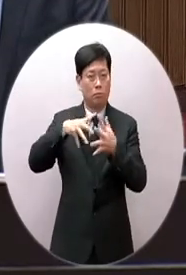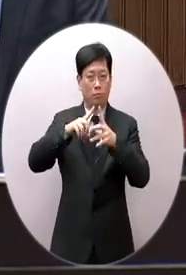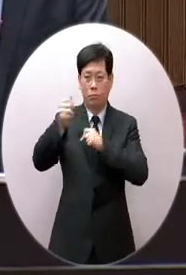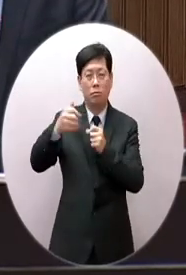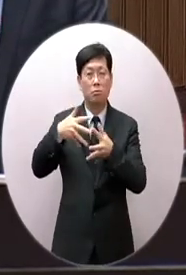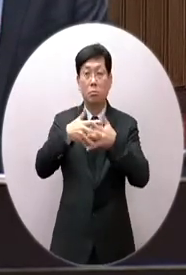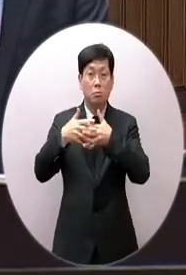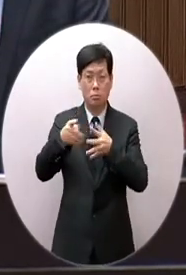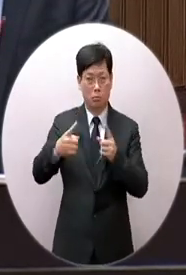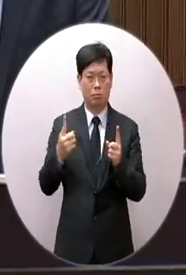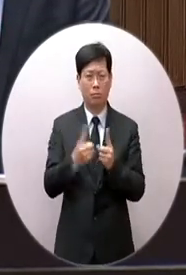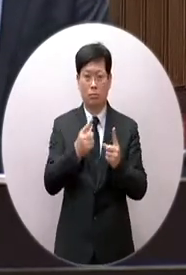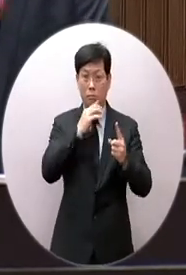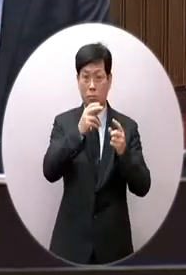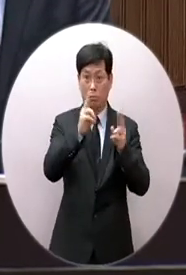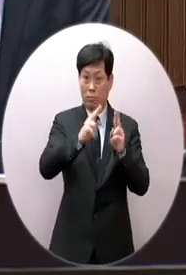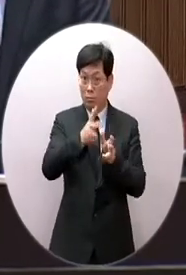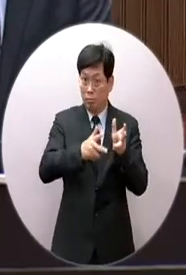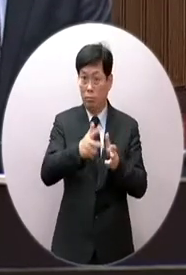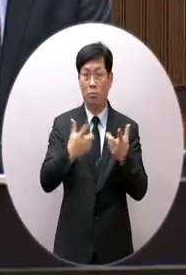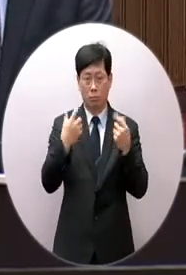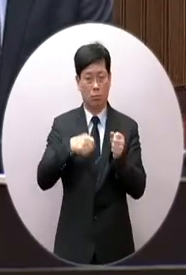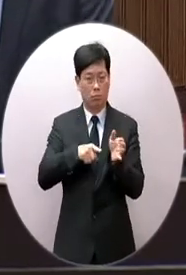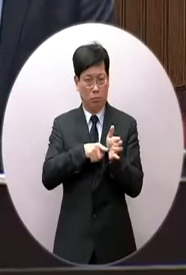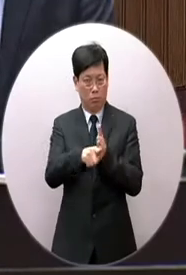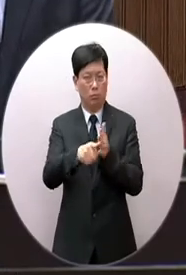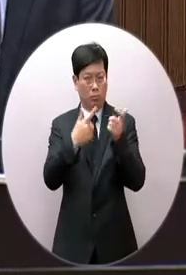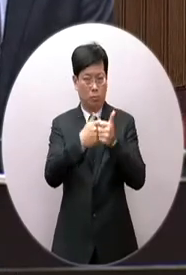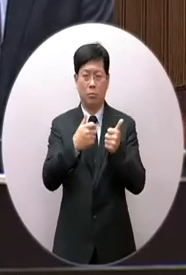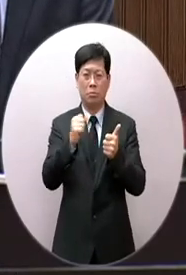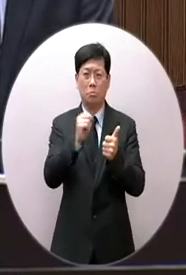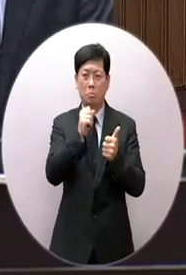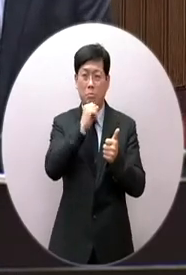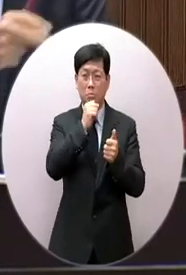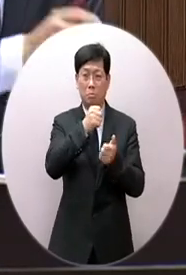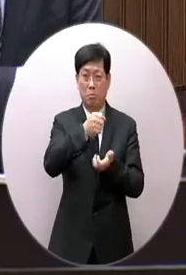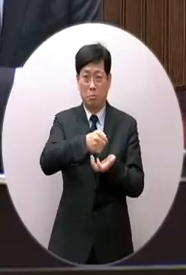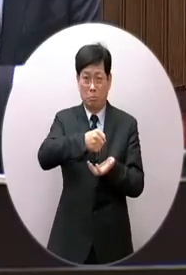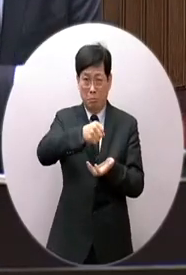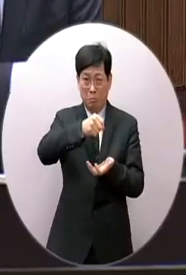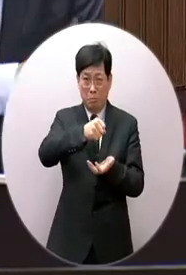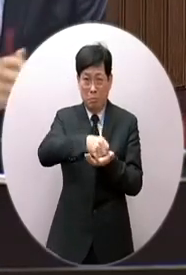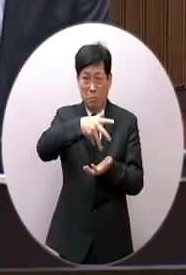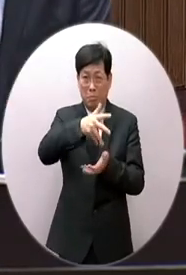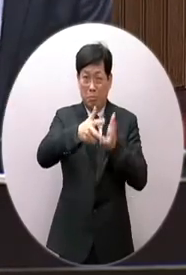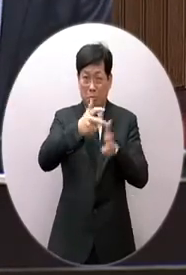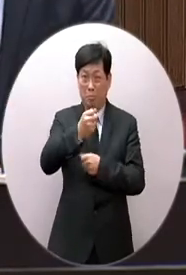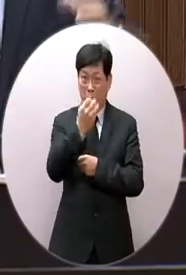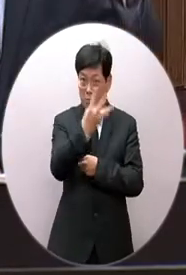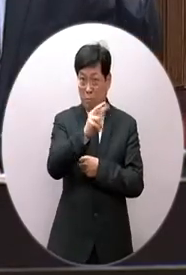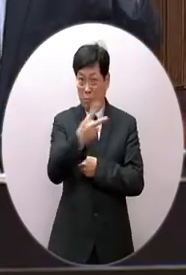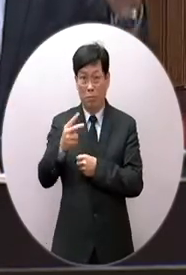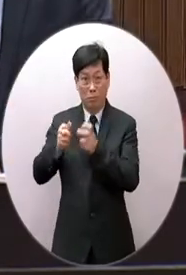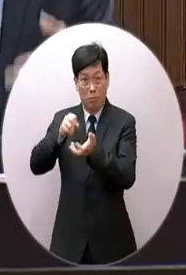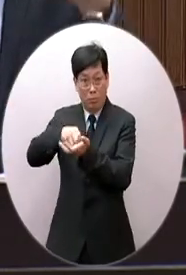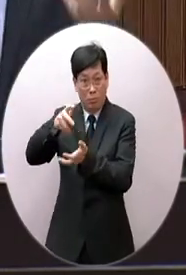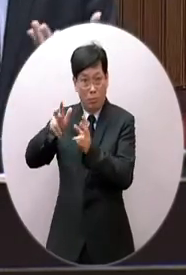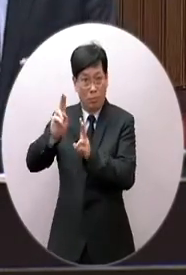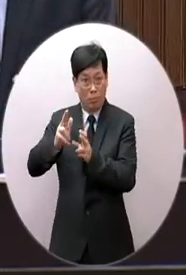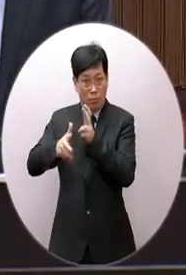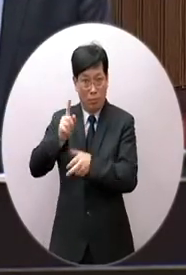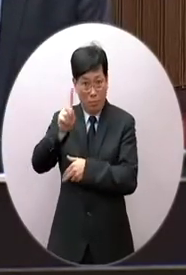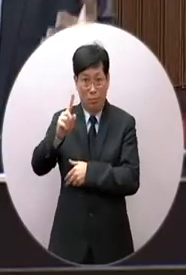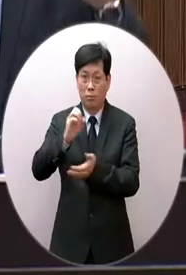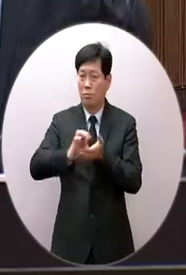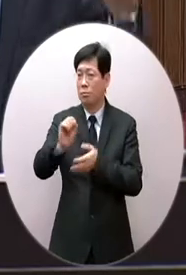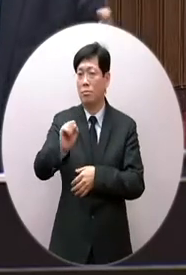燃料数对电厂是有一端属性的，不可能把核四的燃料数拿去核一用，不可能。那如果是